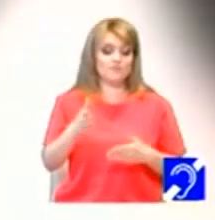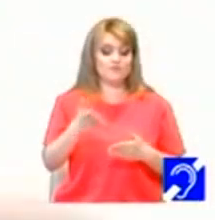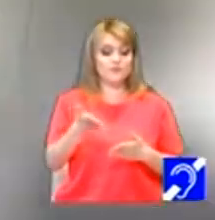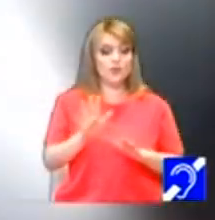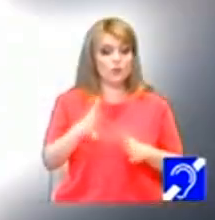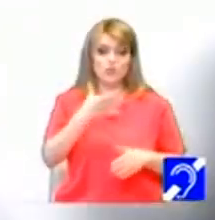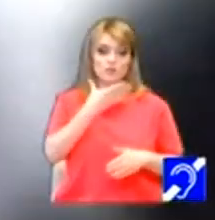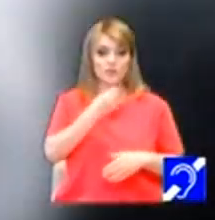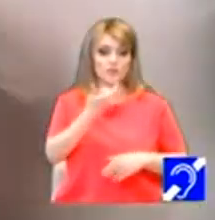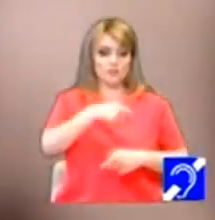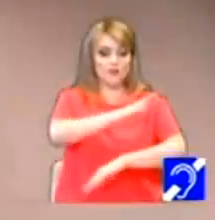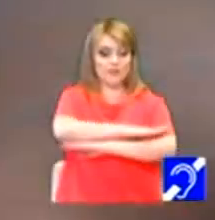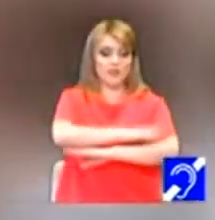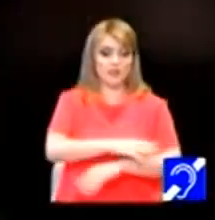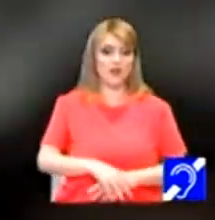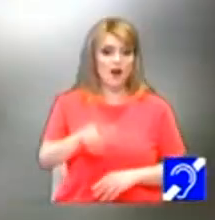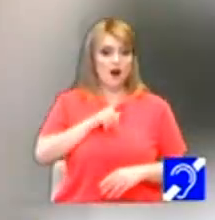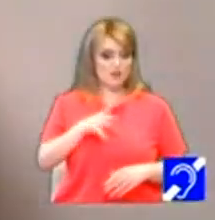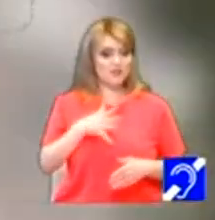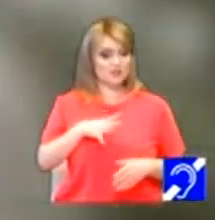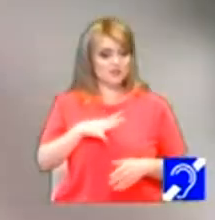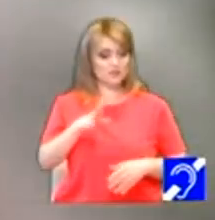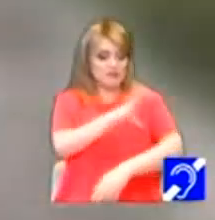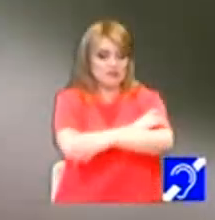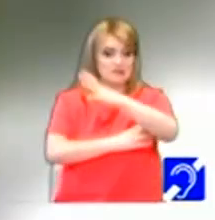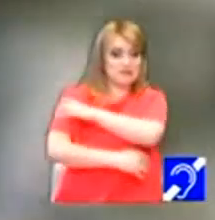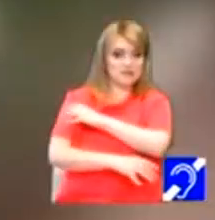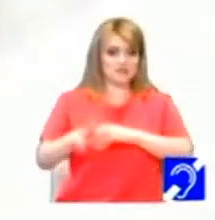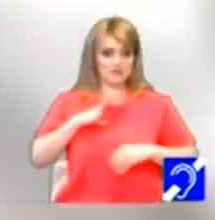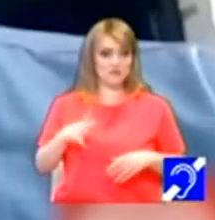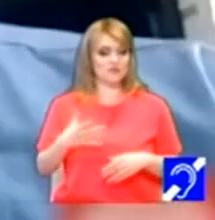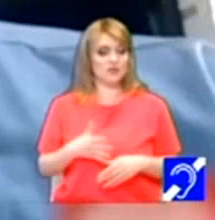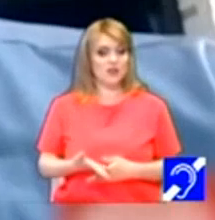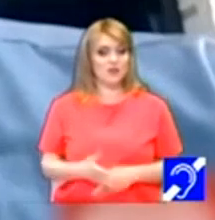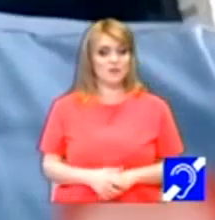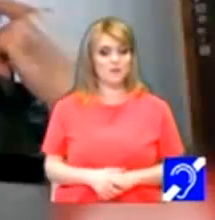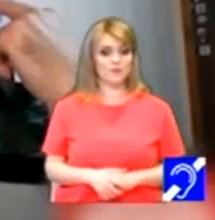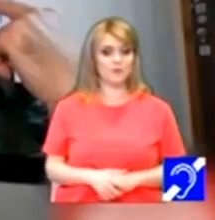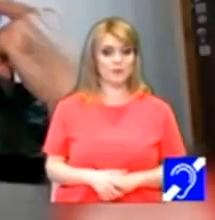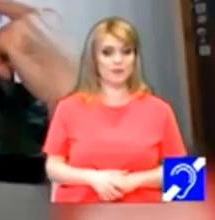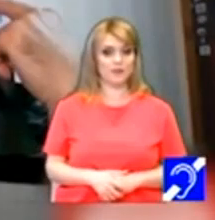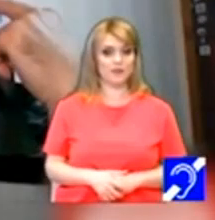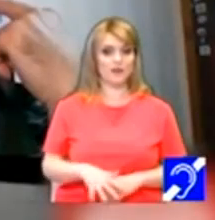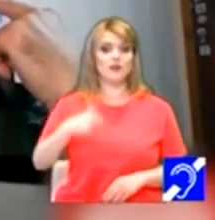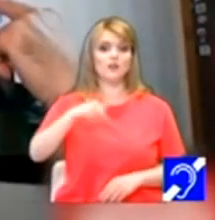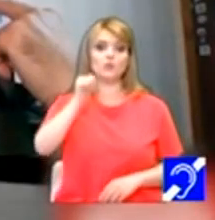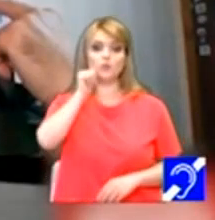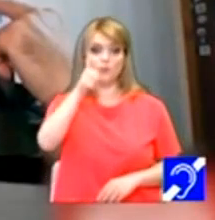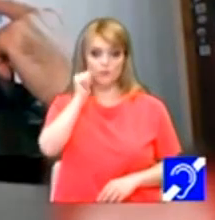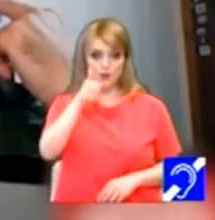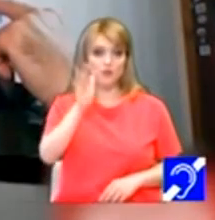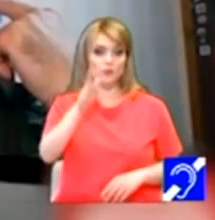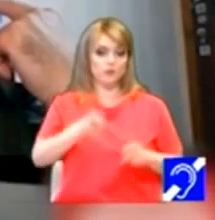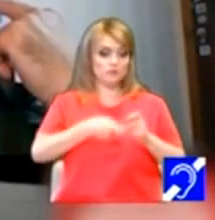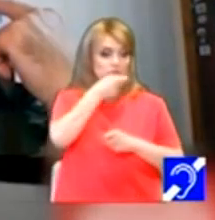a cauzat protestatarilor vătămări corporale grave cu aplicarea forței neproporțională și excesivă. Mâine o să depun un